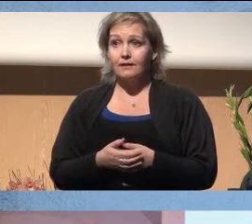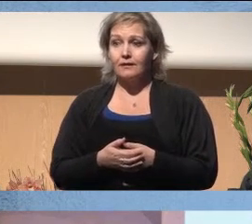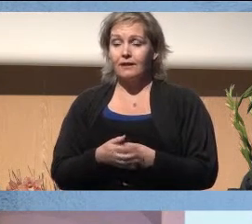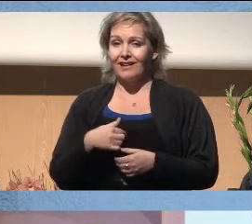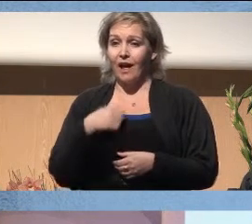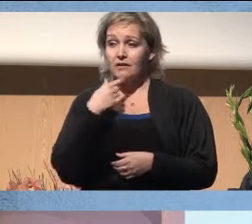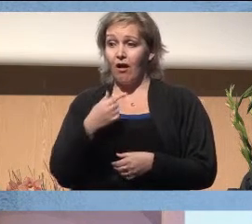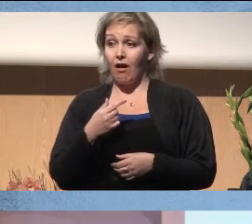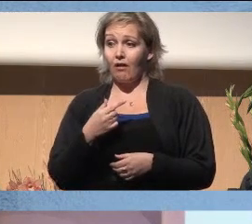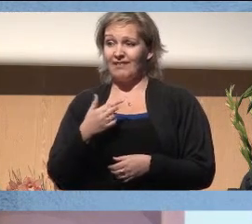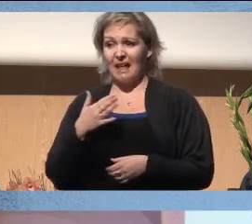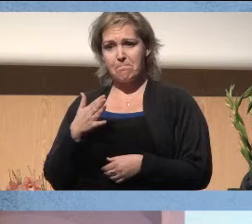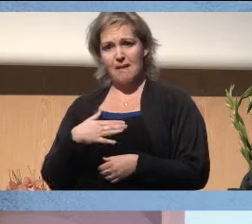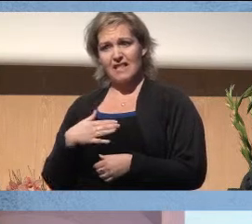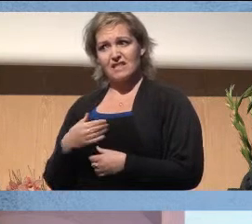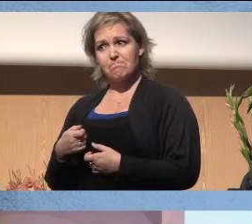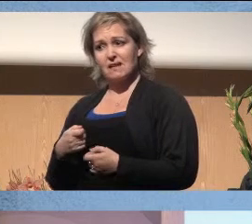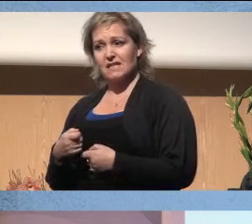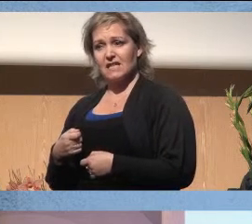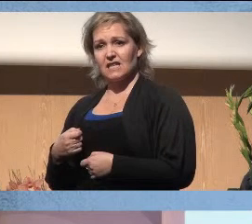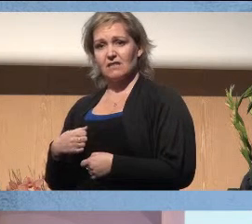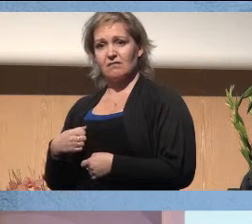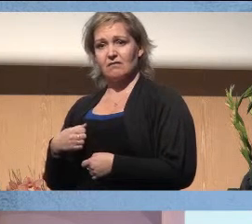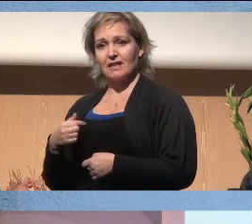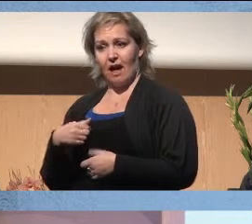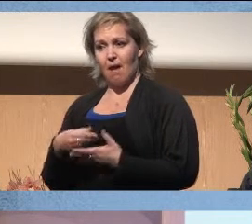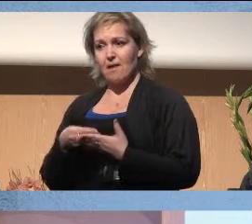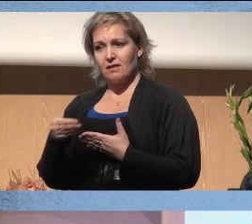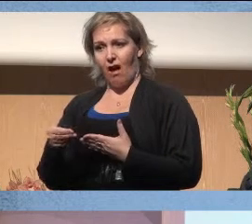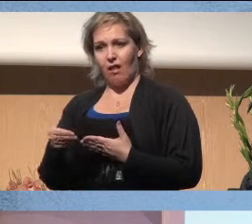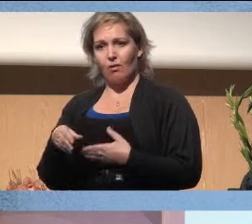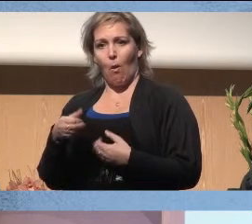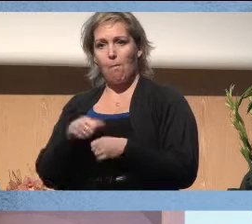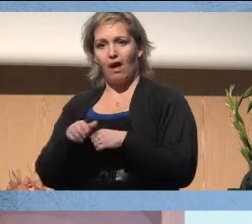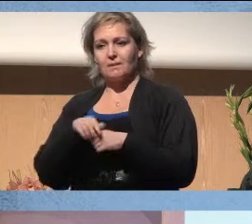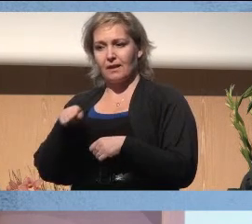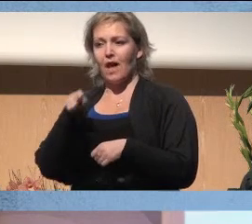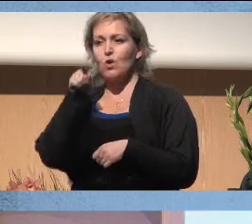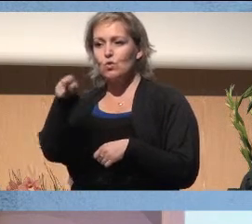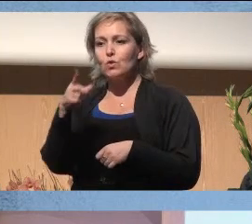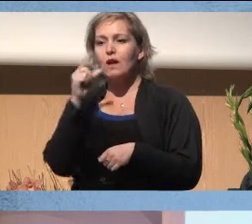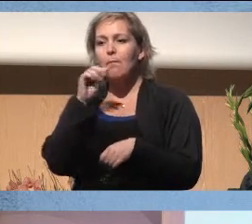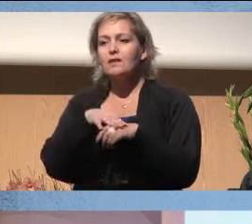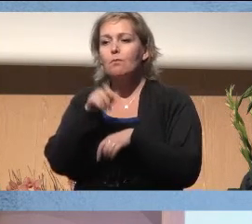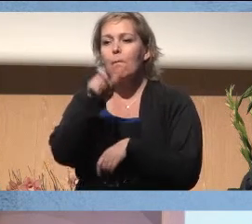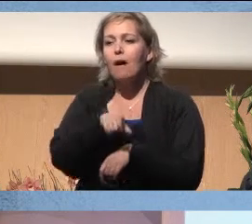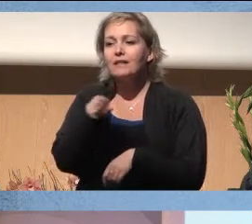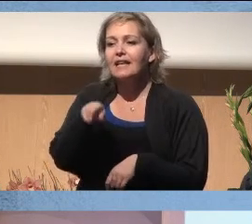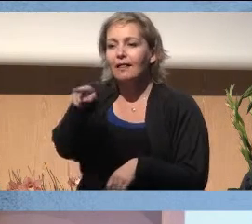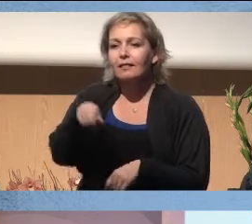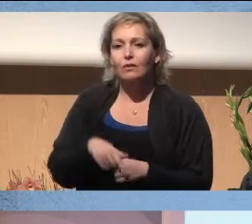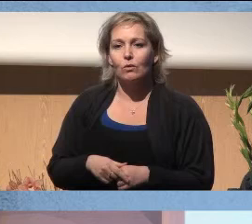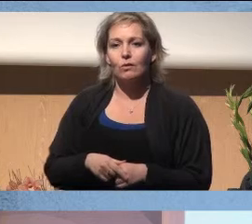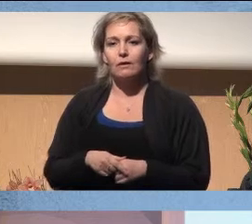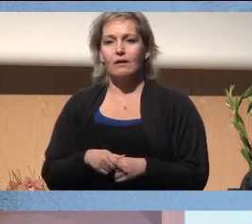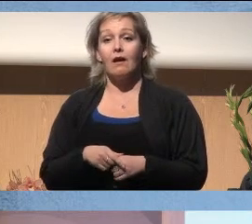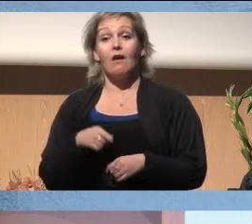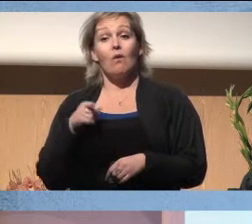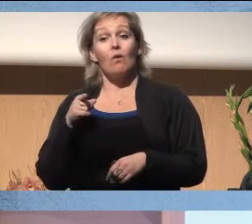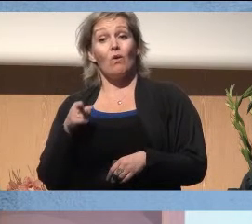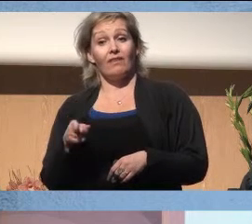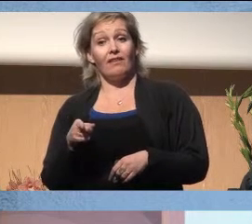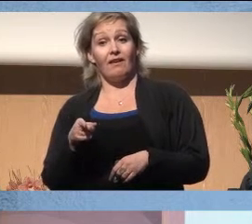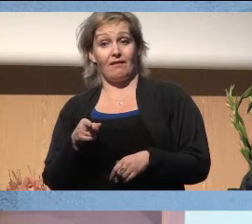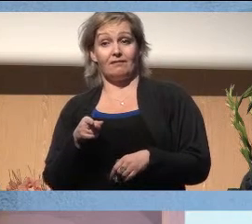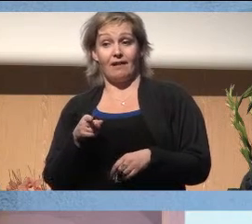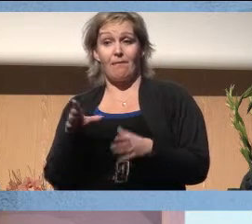Så sa jeg, det min business. Det jeg som betalt for å plages med det. Du skal ta deg av pasientene. Og det